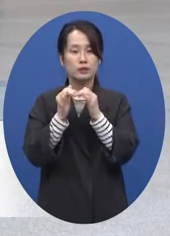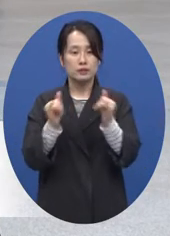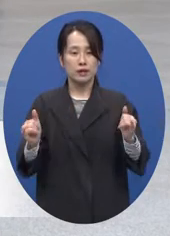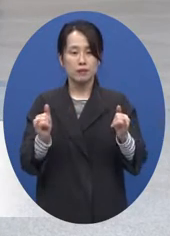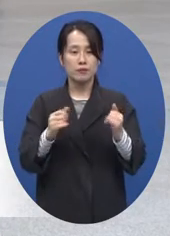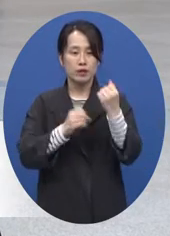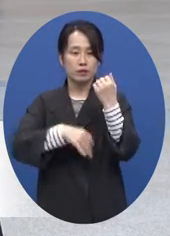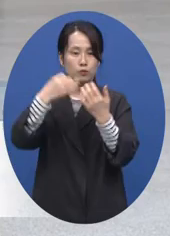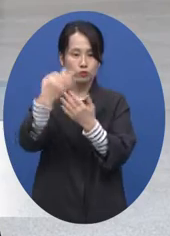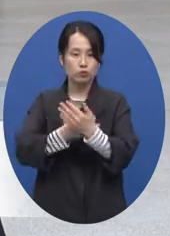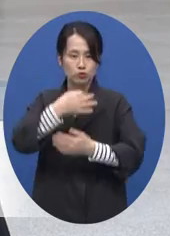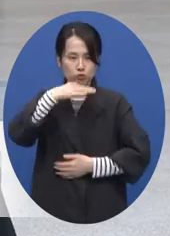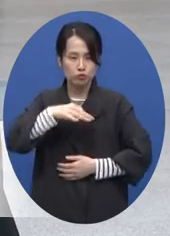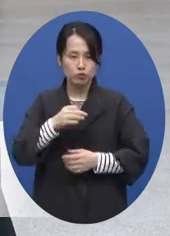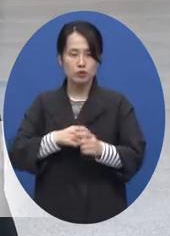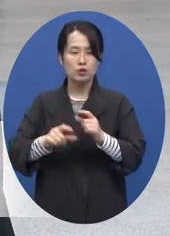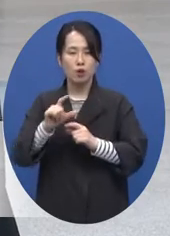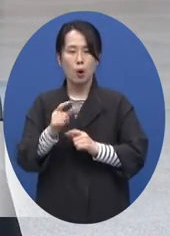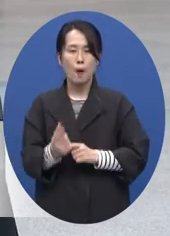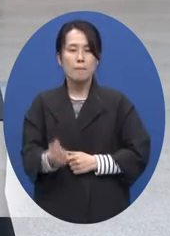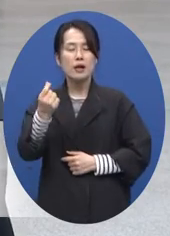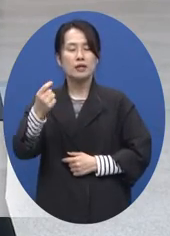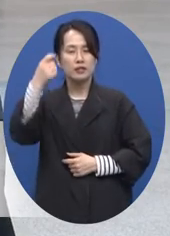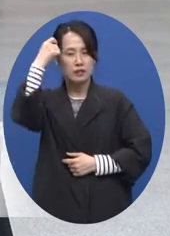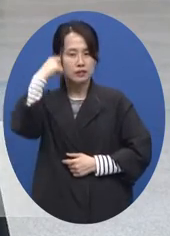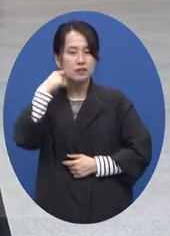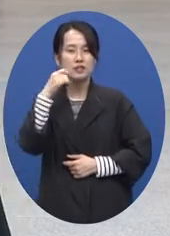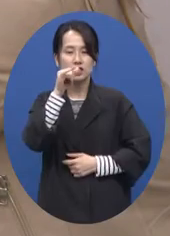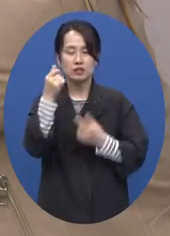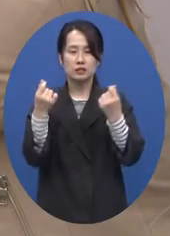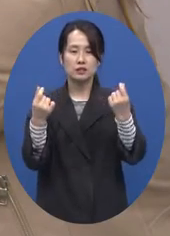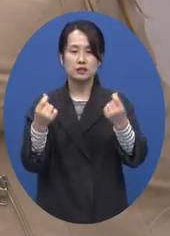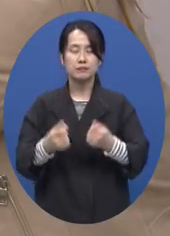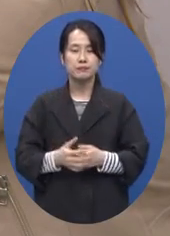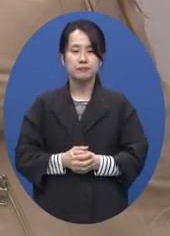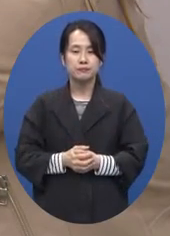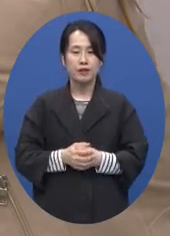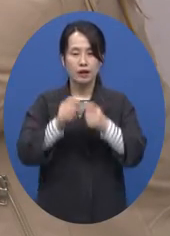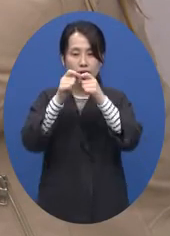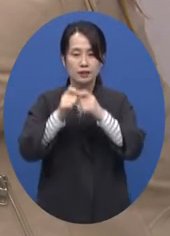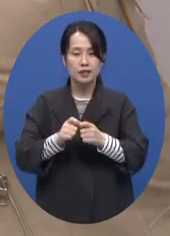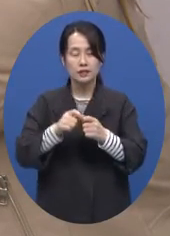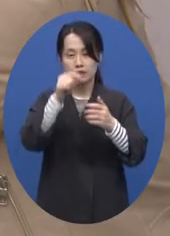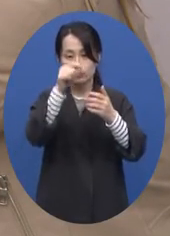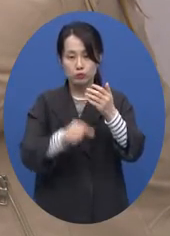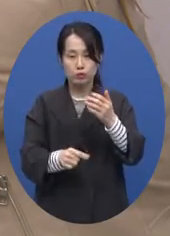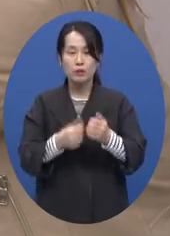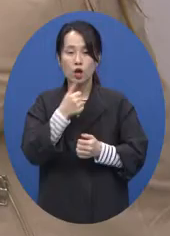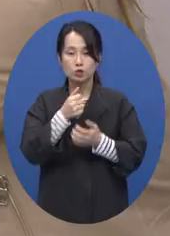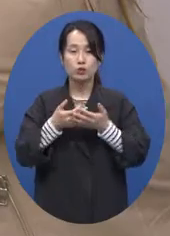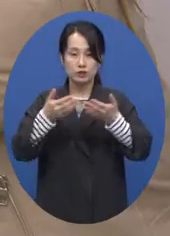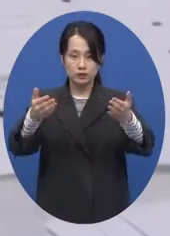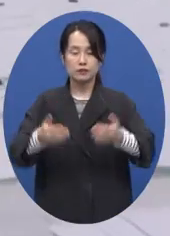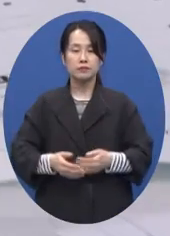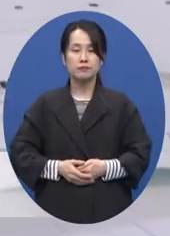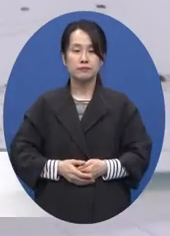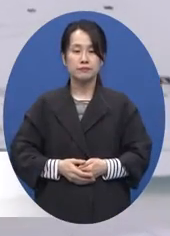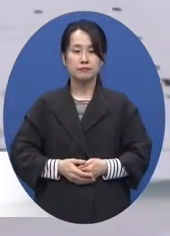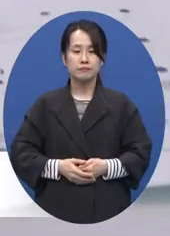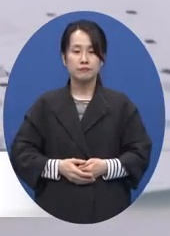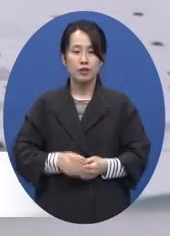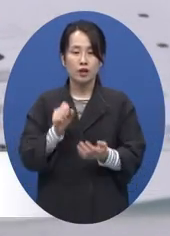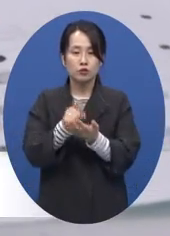기분 속에 대한 혜택을 보다 더 빨리 누릴 수 있더라고 그렇게 생각합니다 자세한 일정 등을 취재 기자가 미리 알아봤습니다